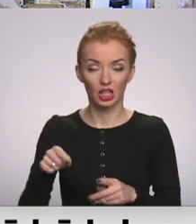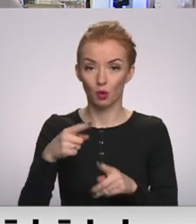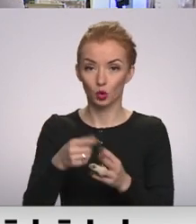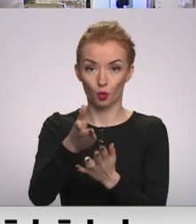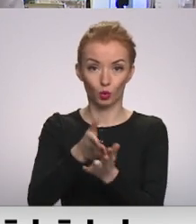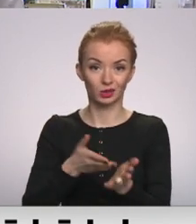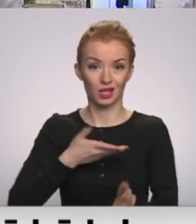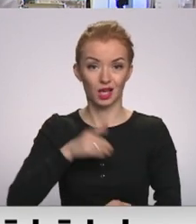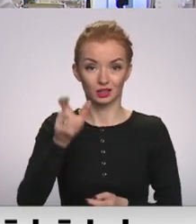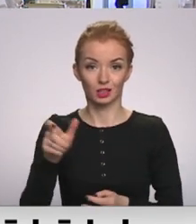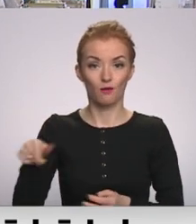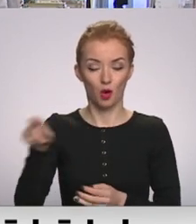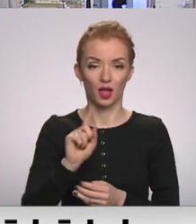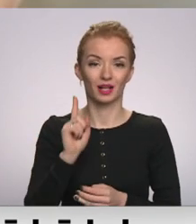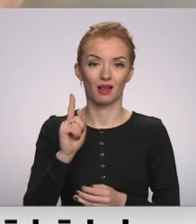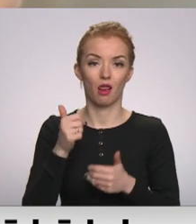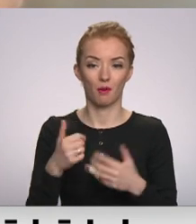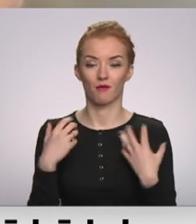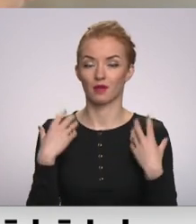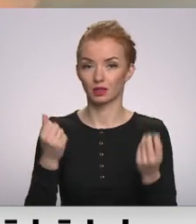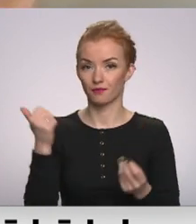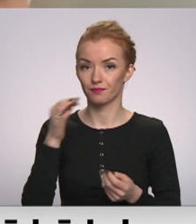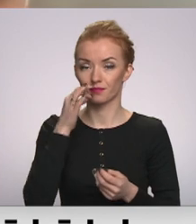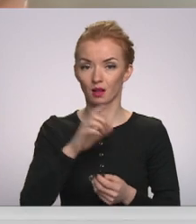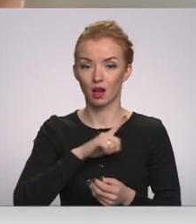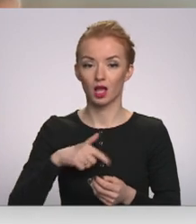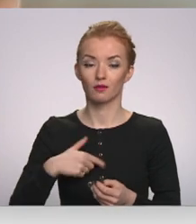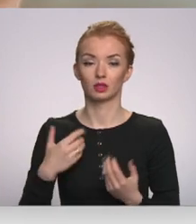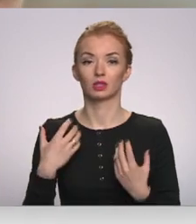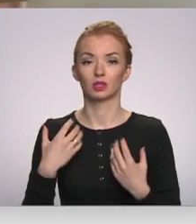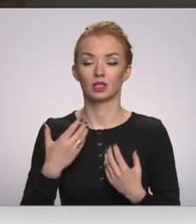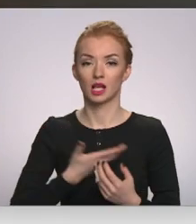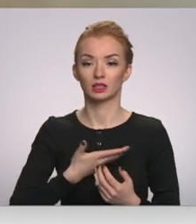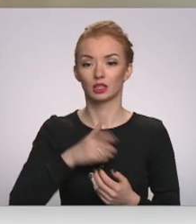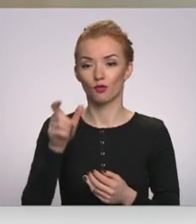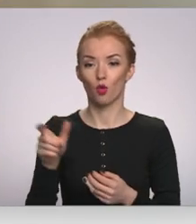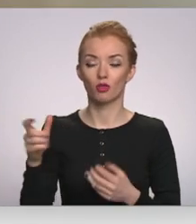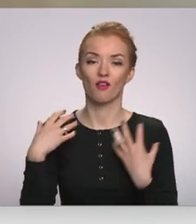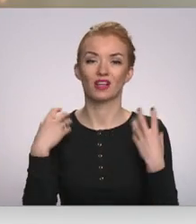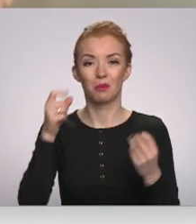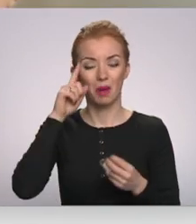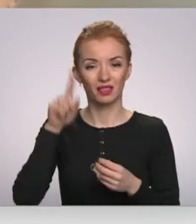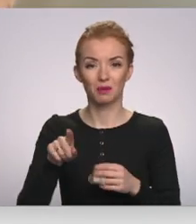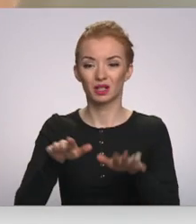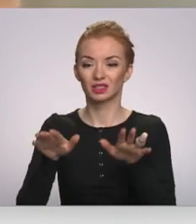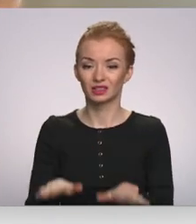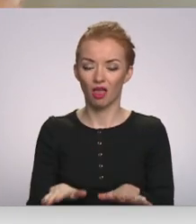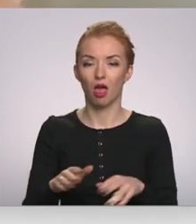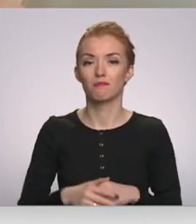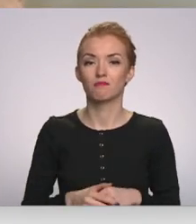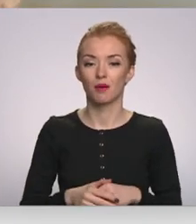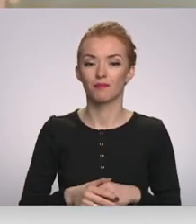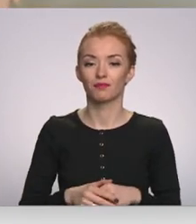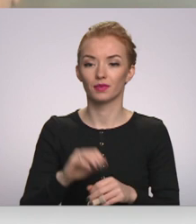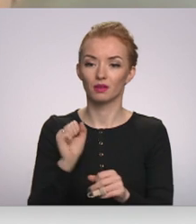pusei iedzīvotāju ir laba veselība. Latvijas iedzīvotāju veselība pratība ir zema. Līdzvērtība gan